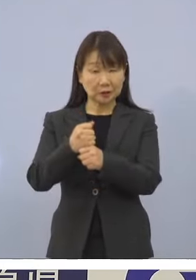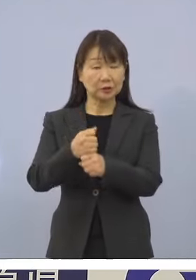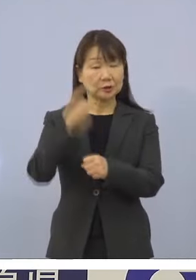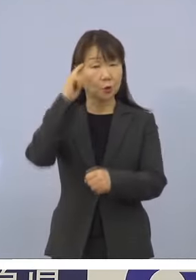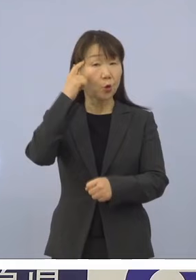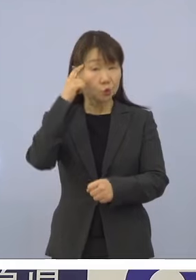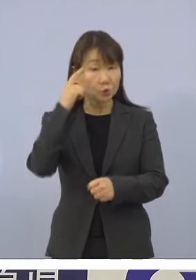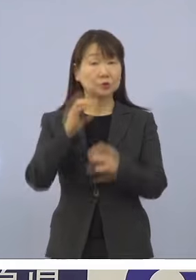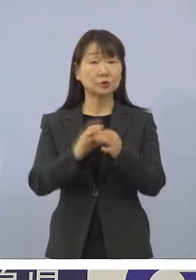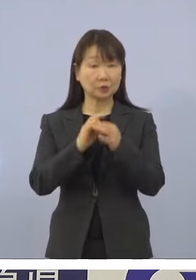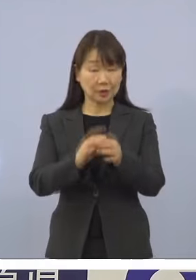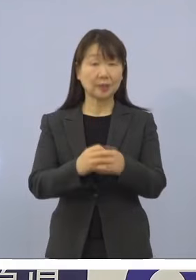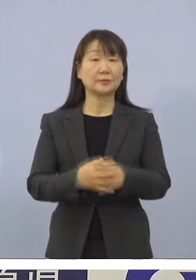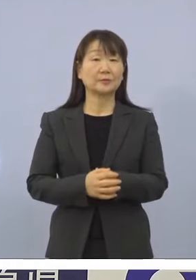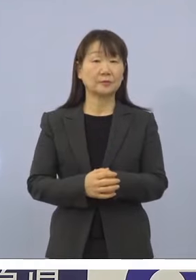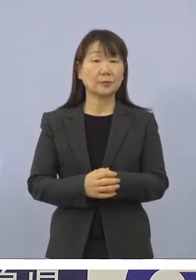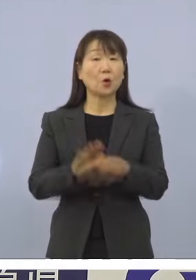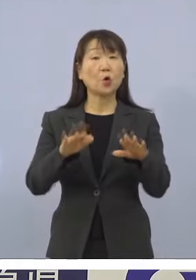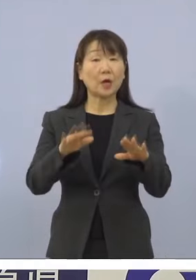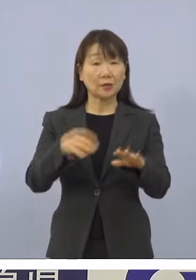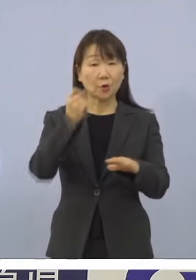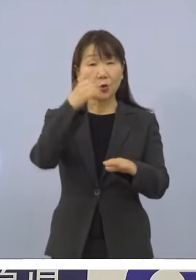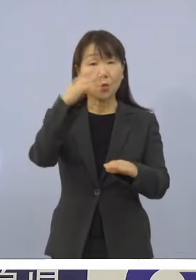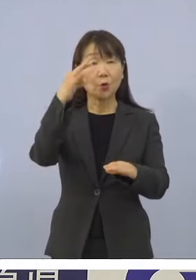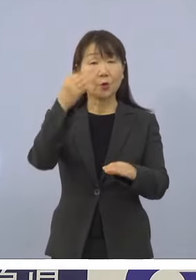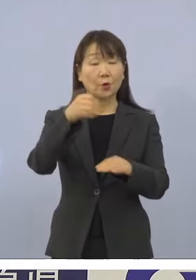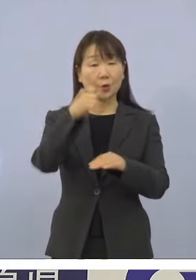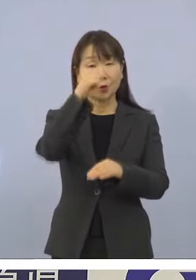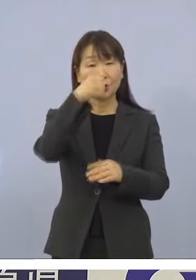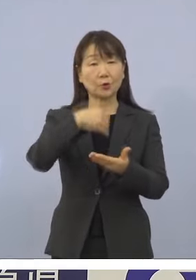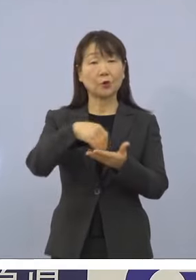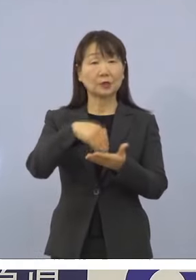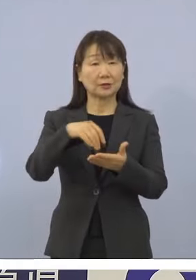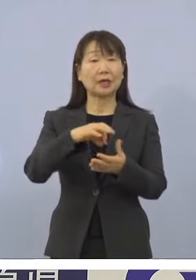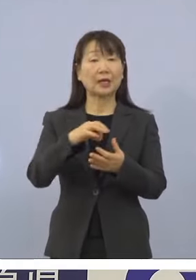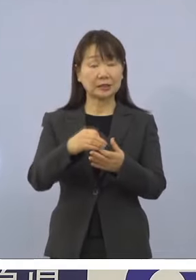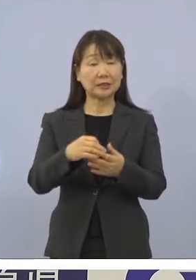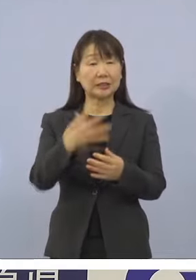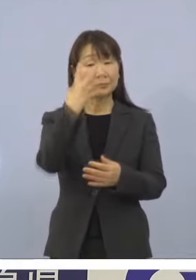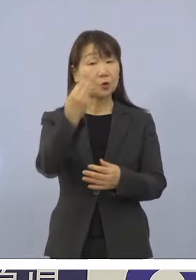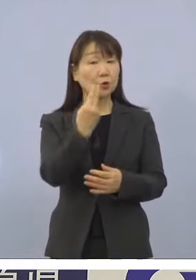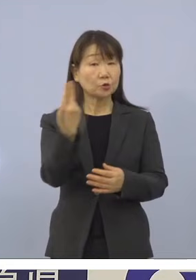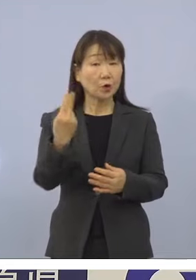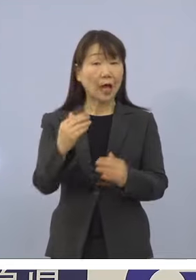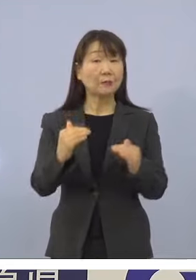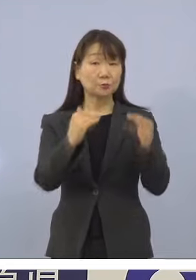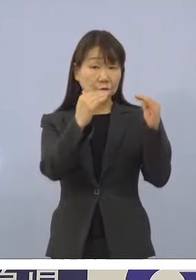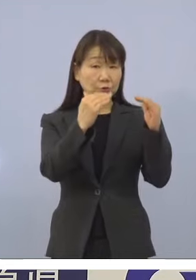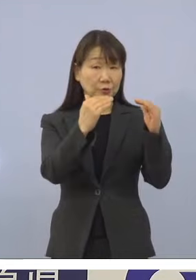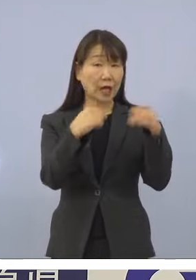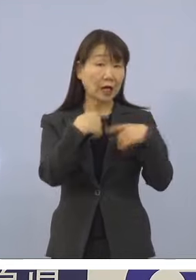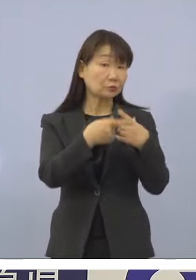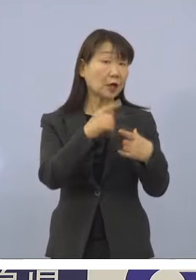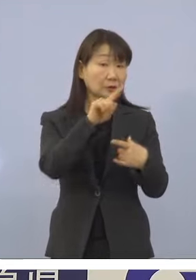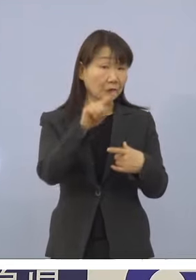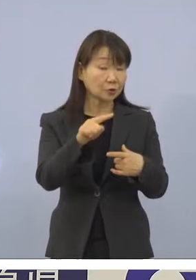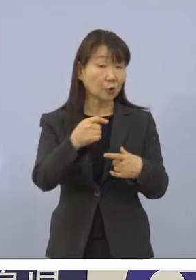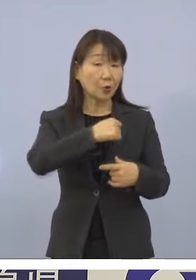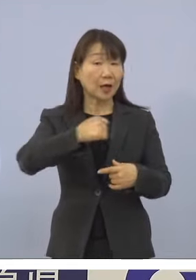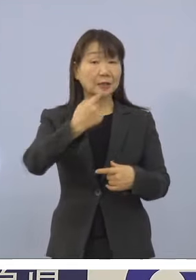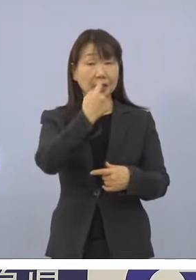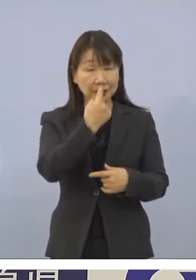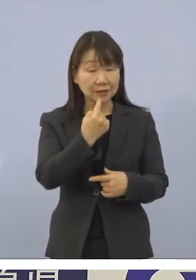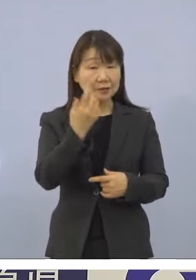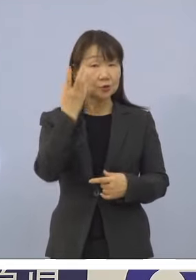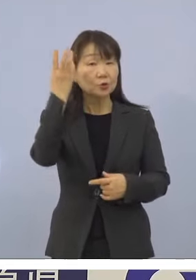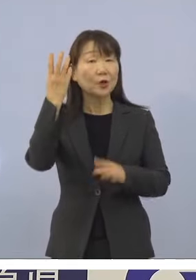ども、今回の予算の中で魅力度アップのところに項目として入ってくるのかなと勝手に想像していたんですけれども、今回その